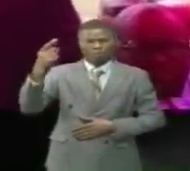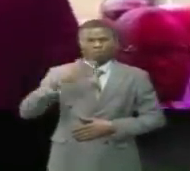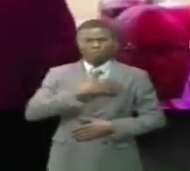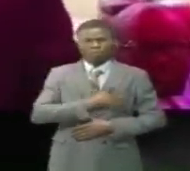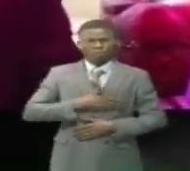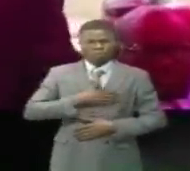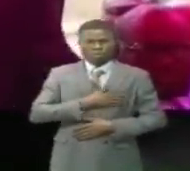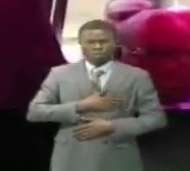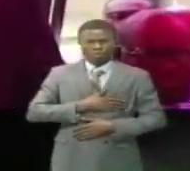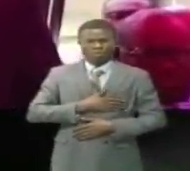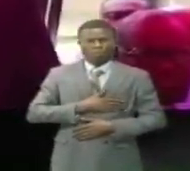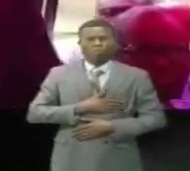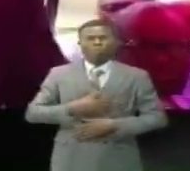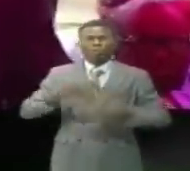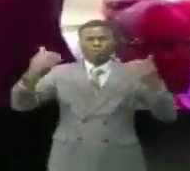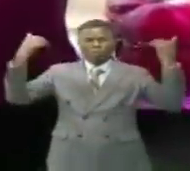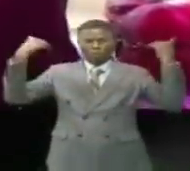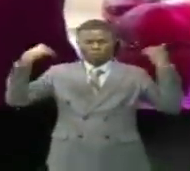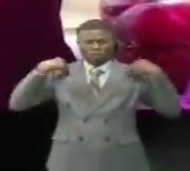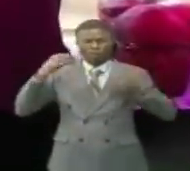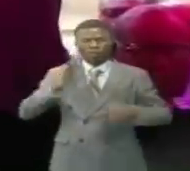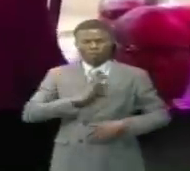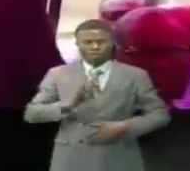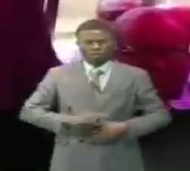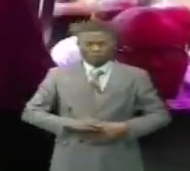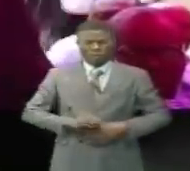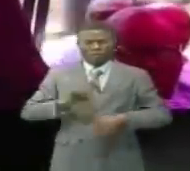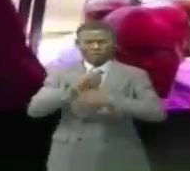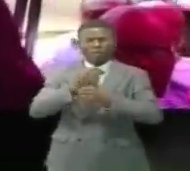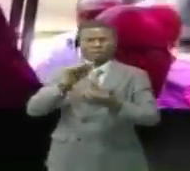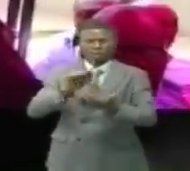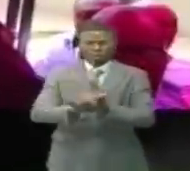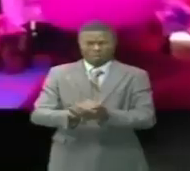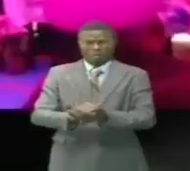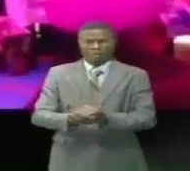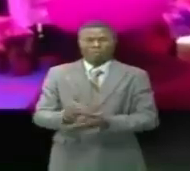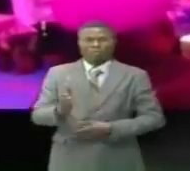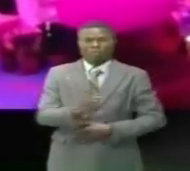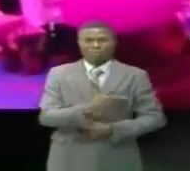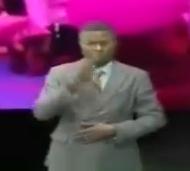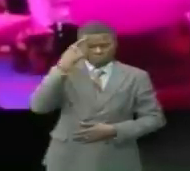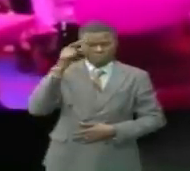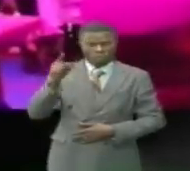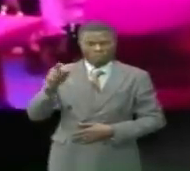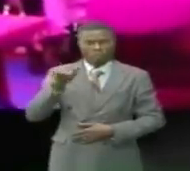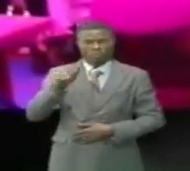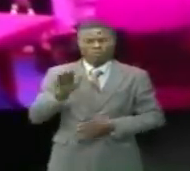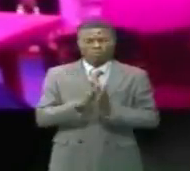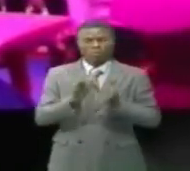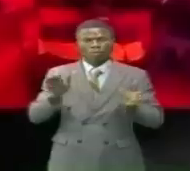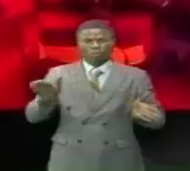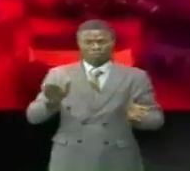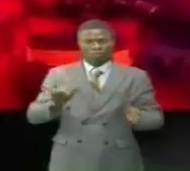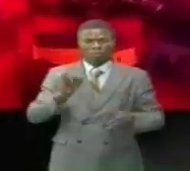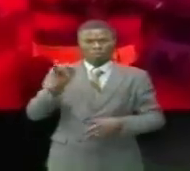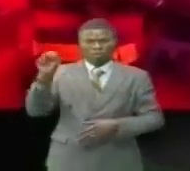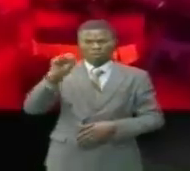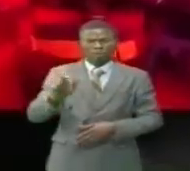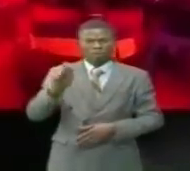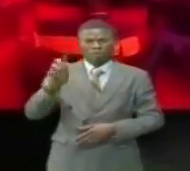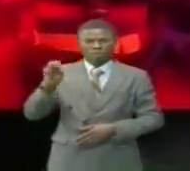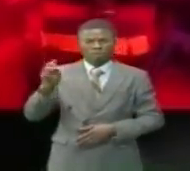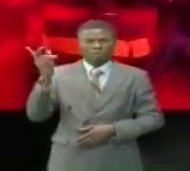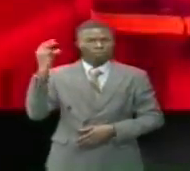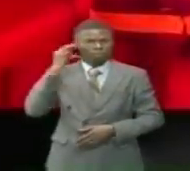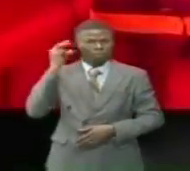au chef de l'État, Félix Antoine Tshisekedi Tshilombo. Pour sa part, le directeur général de l'ISTEM Kananga est